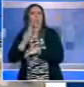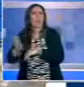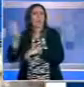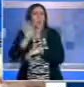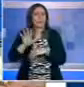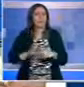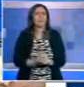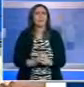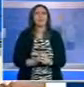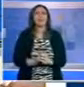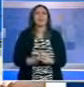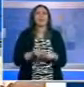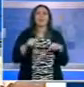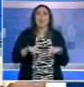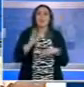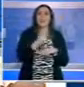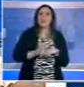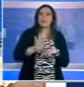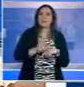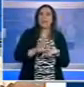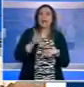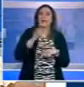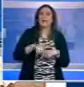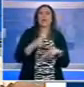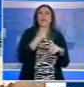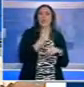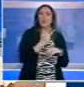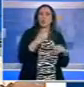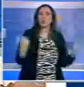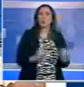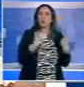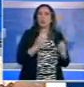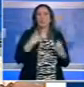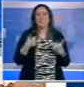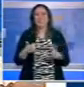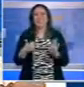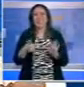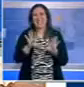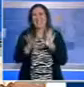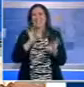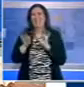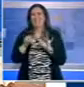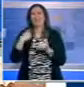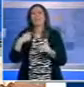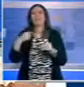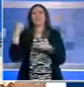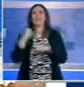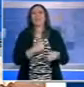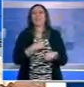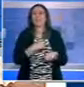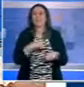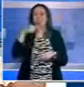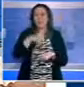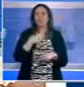e saranno avviate anche in Basilicata due delle sei iniziative selezionate da Fondazione con il sud per contrastare il